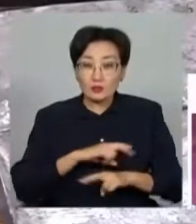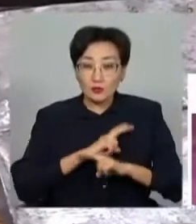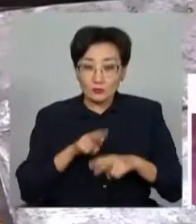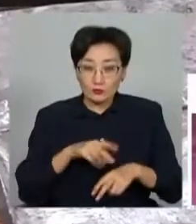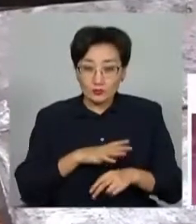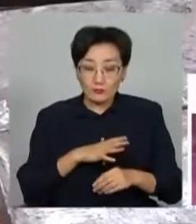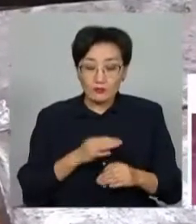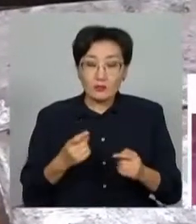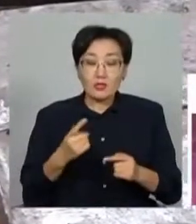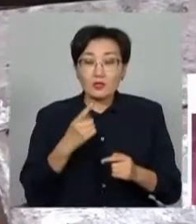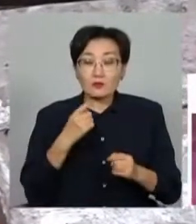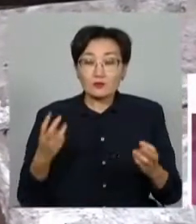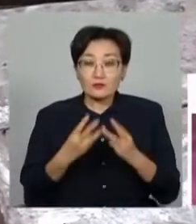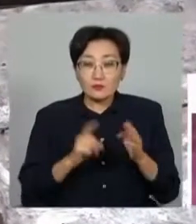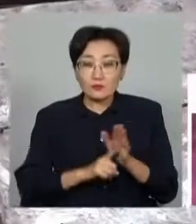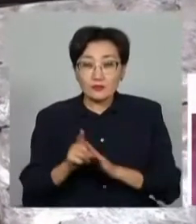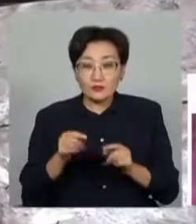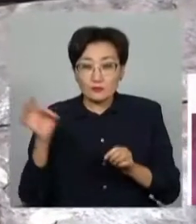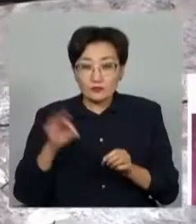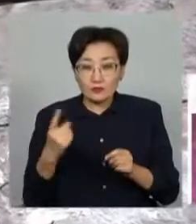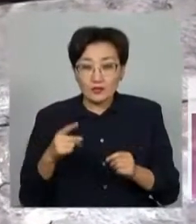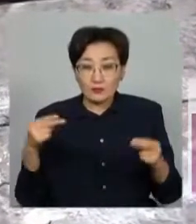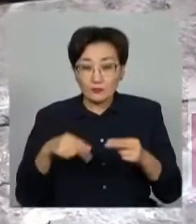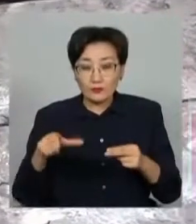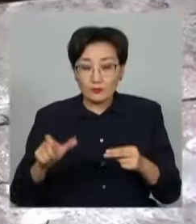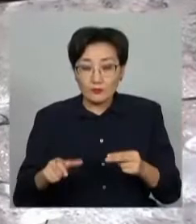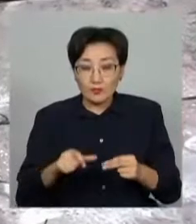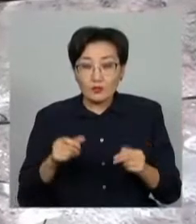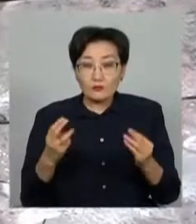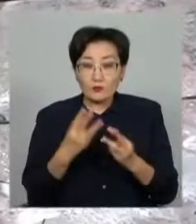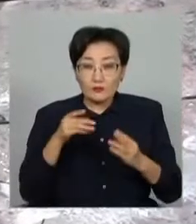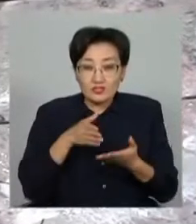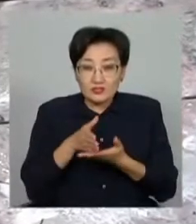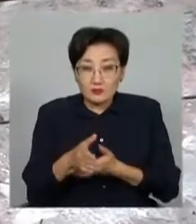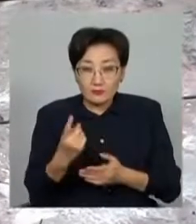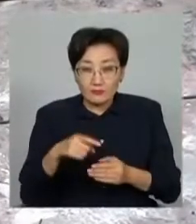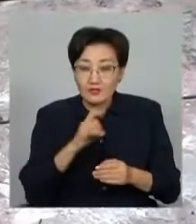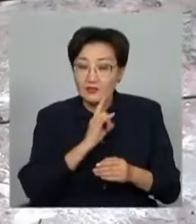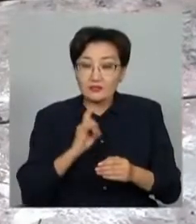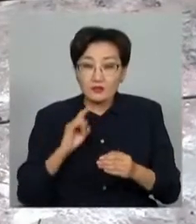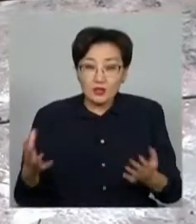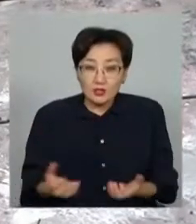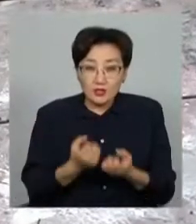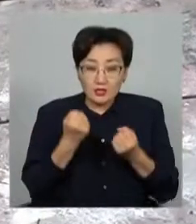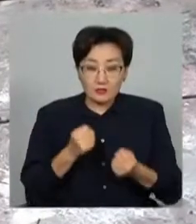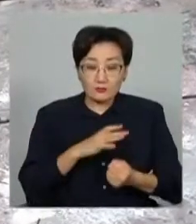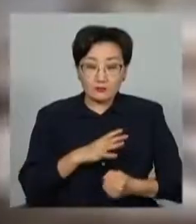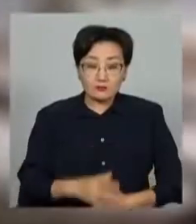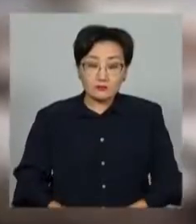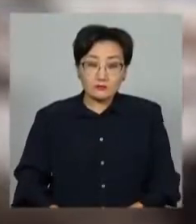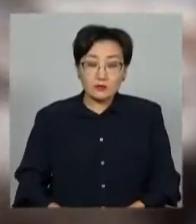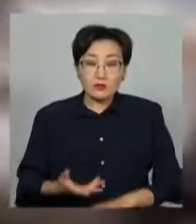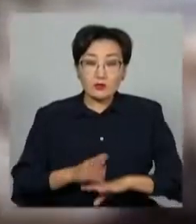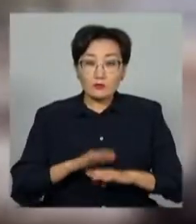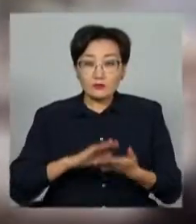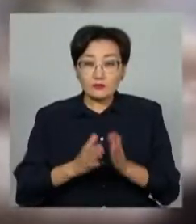тапты. Ал қызыл жалын тұтанған сәттегі жалғыз куәгер жанкешілікпен өрттің арасына кіріп, бір азаматшаны өлімнен арашалап қалды.